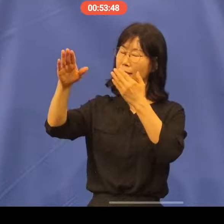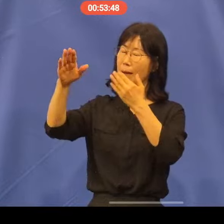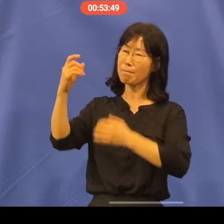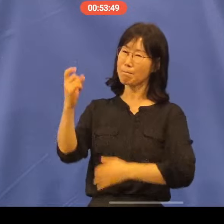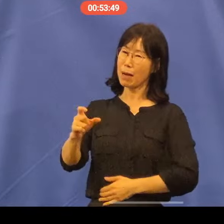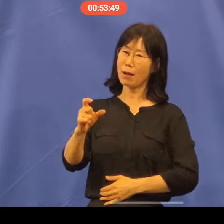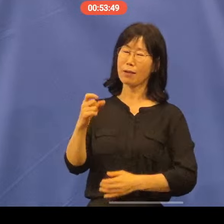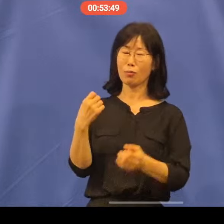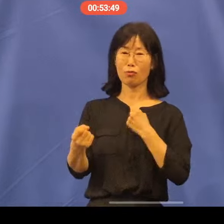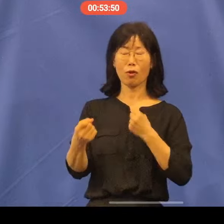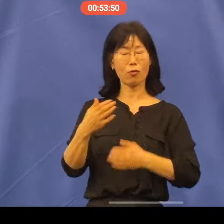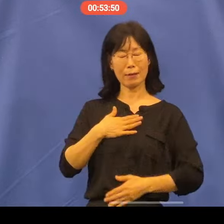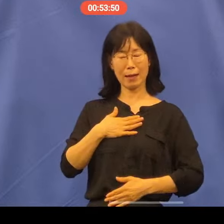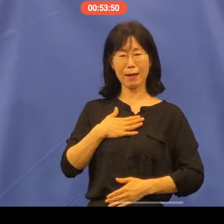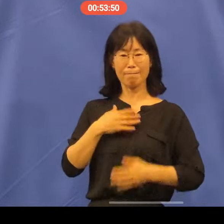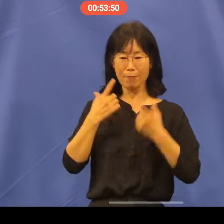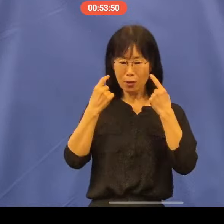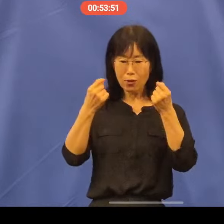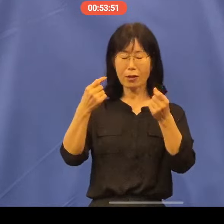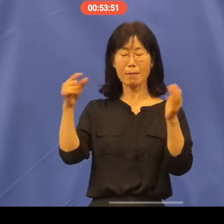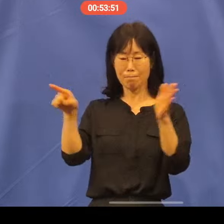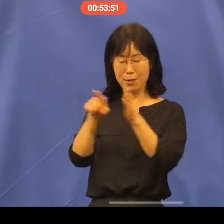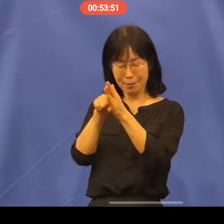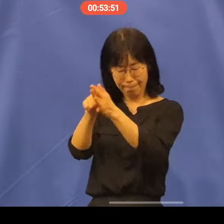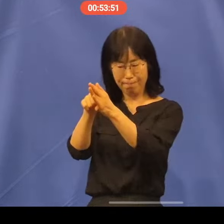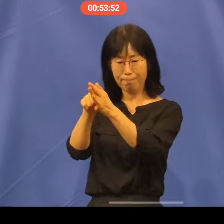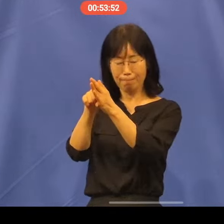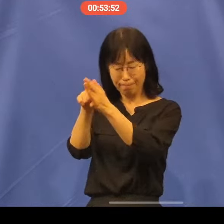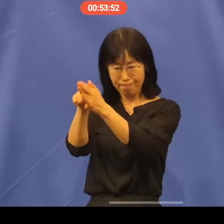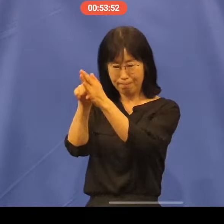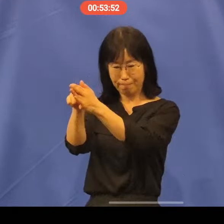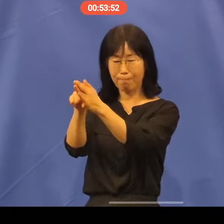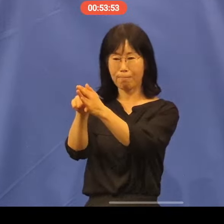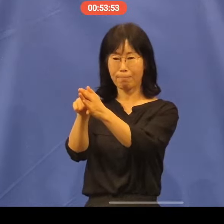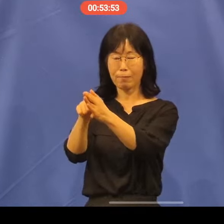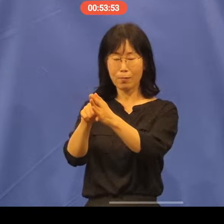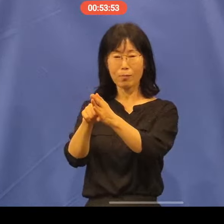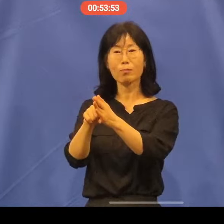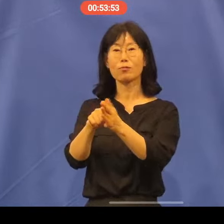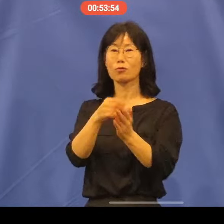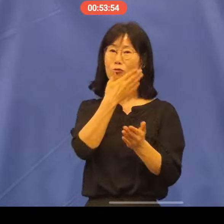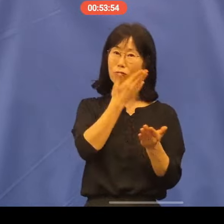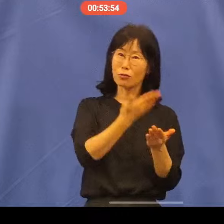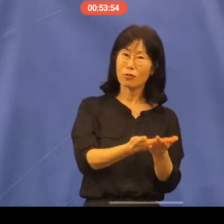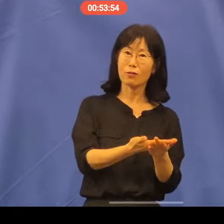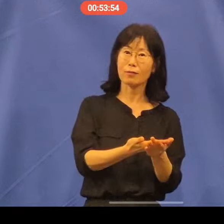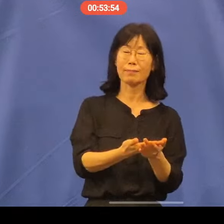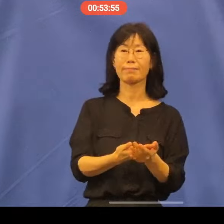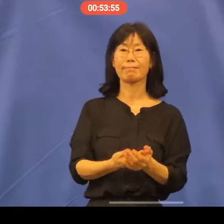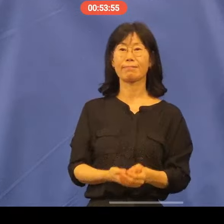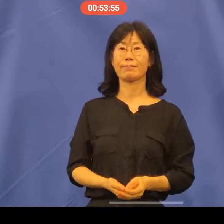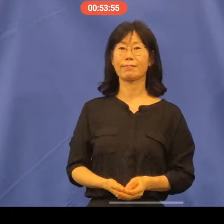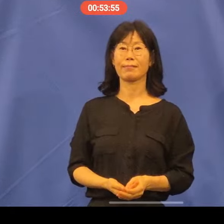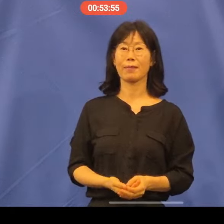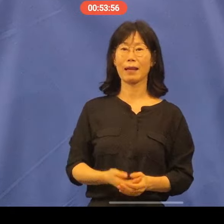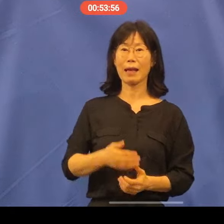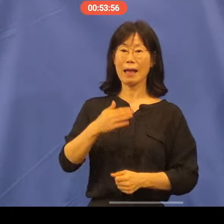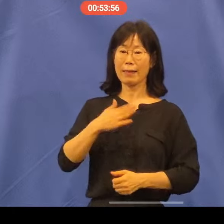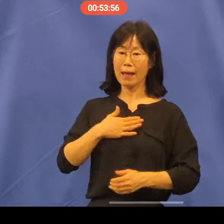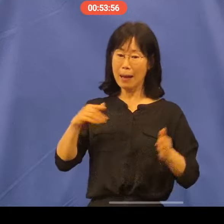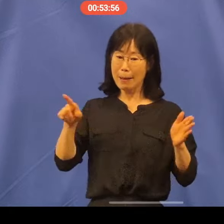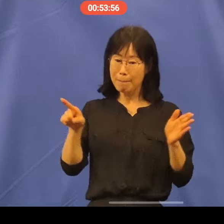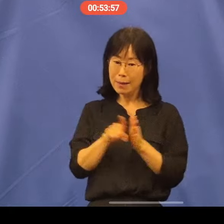여러분, 신앙생활의 핵심은 하나님에 대한 믿음이 자라가는 것입니다. 갈수록 하나님에 대한 믿음이 점점 자라갈수록 하나님을 더 기쁘시게